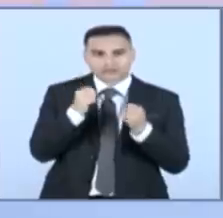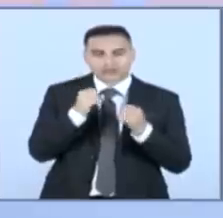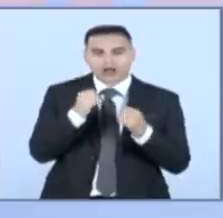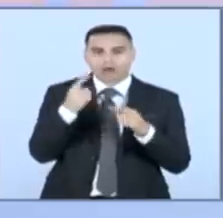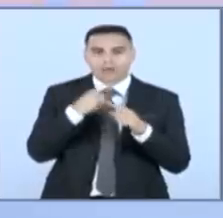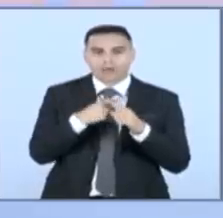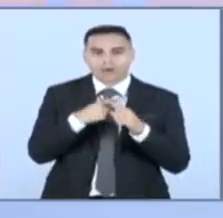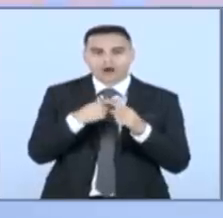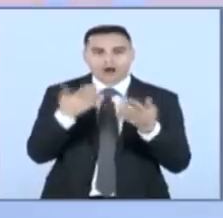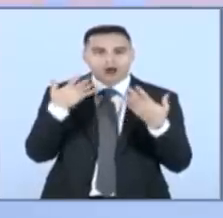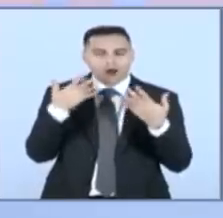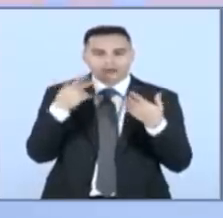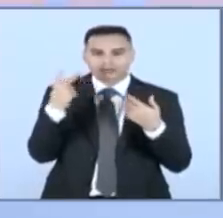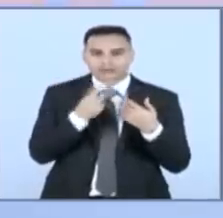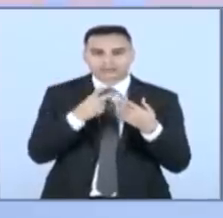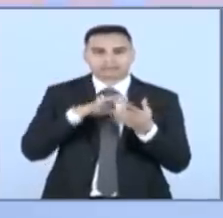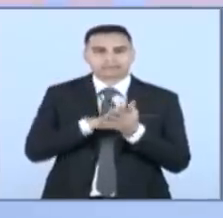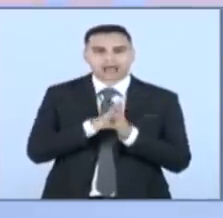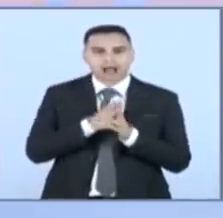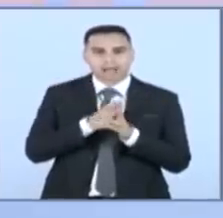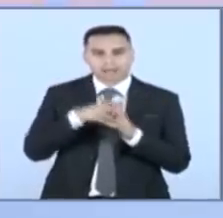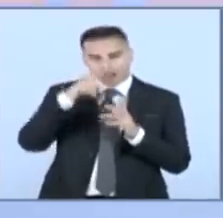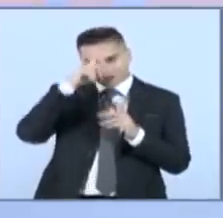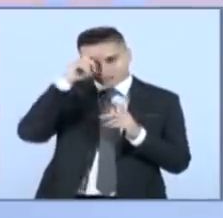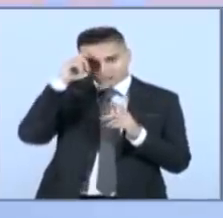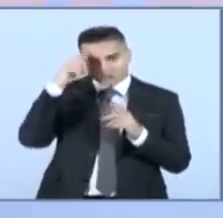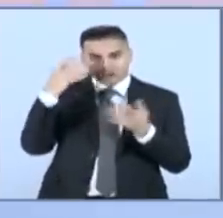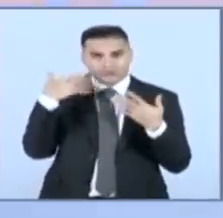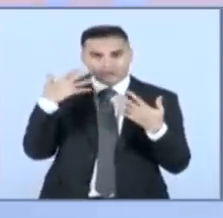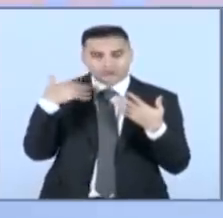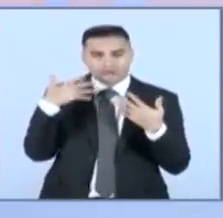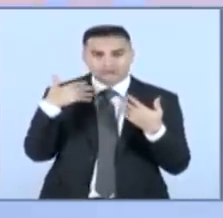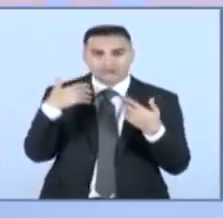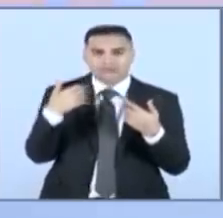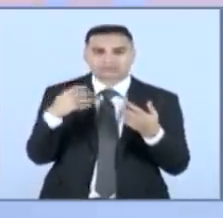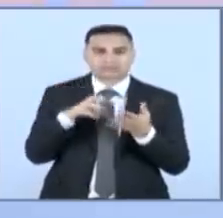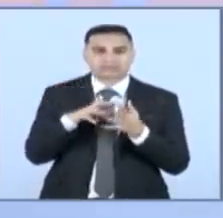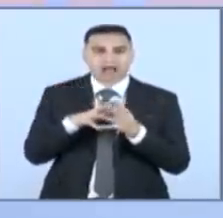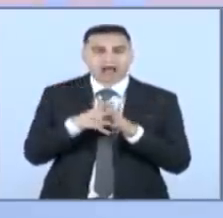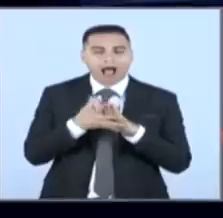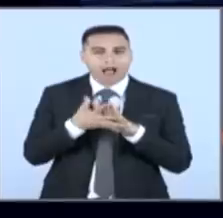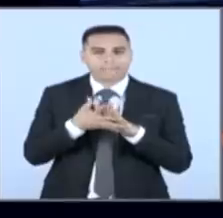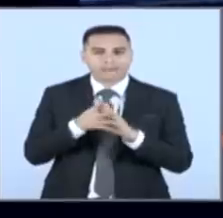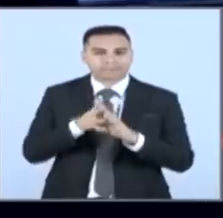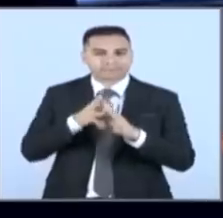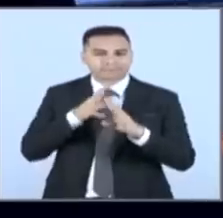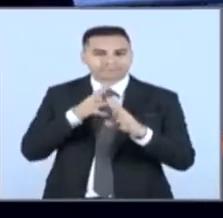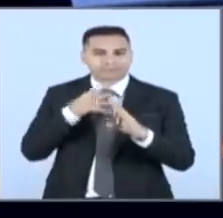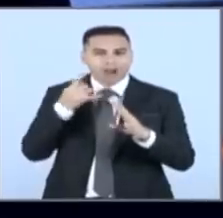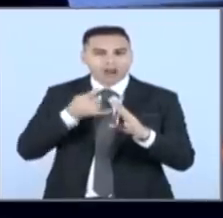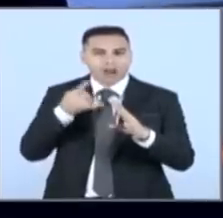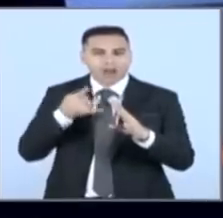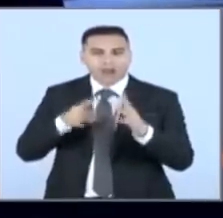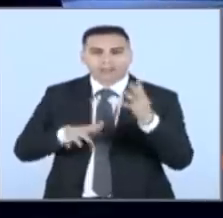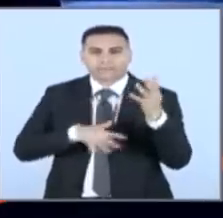لا الاتنين. في الصيف بتبقى زحمه. لا لا لا لا لا ما بحبش اروح اسكندريه في الصيف ابدا. انا بحبها زحمه وكورنيش واقف